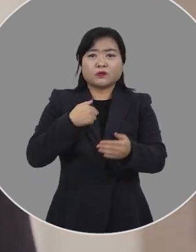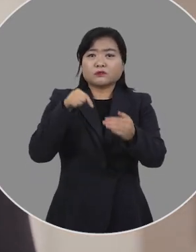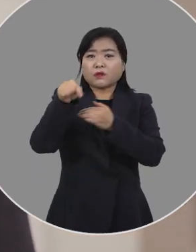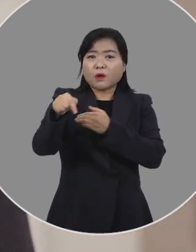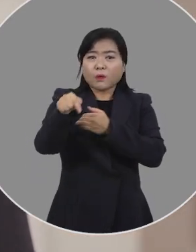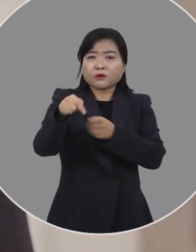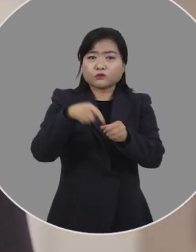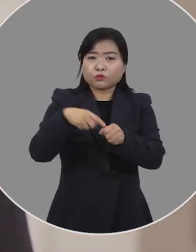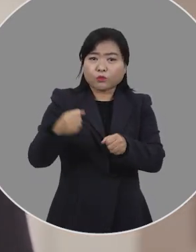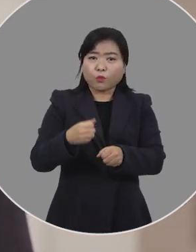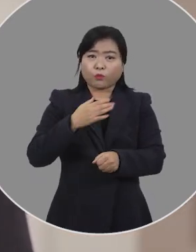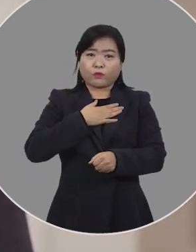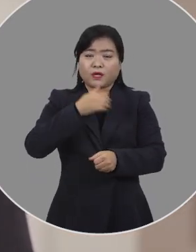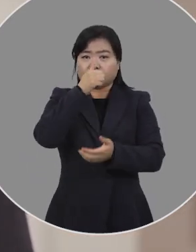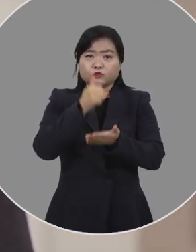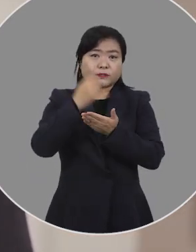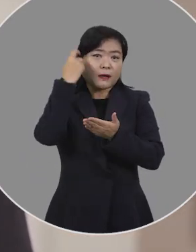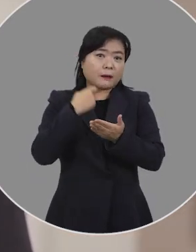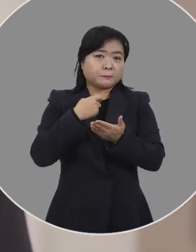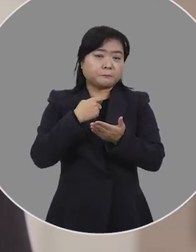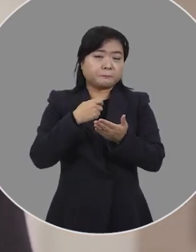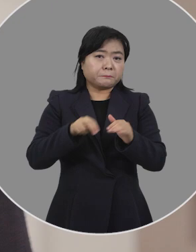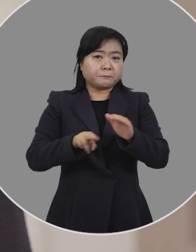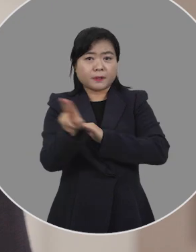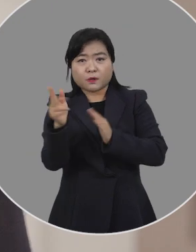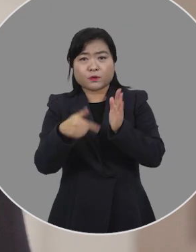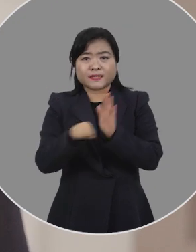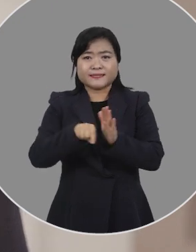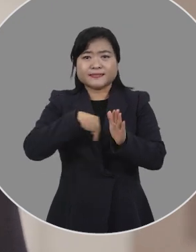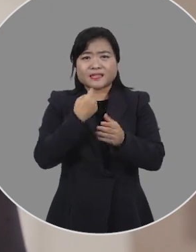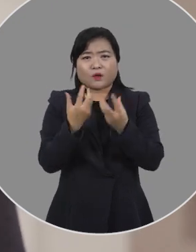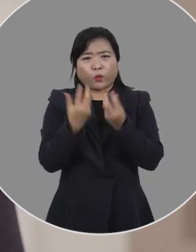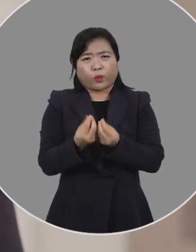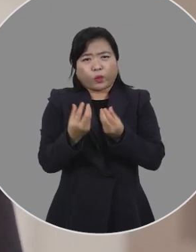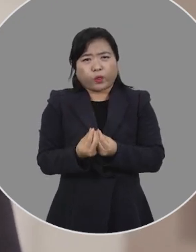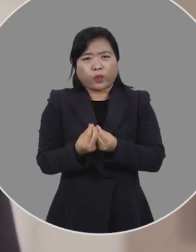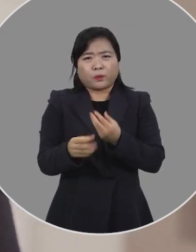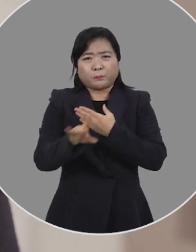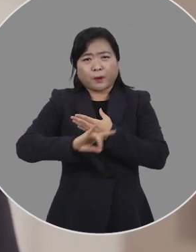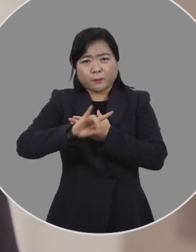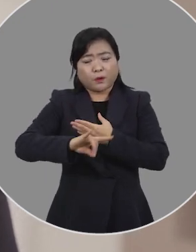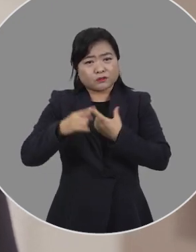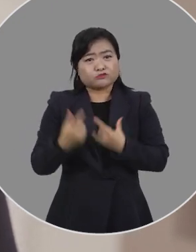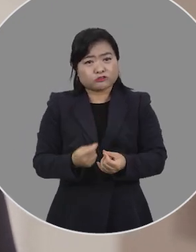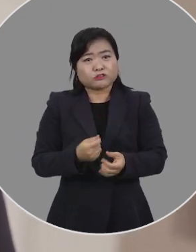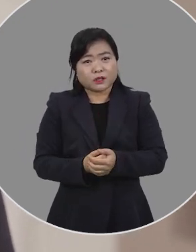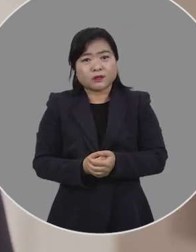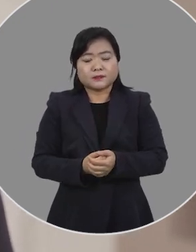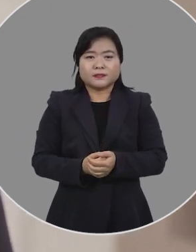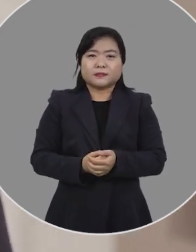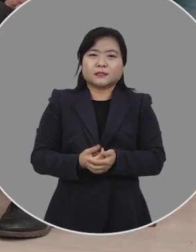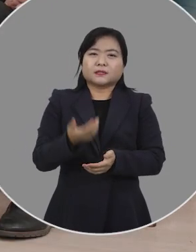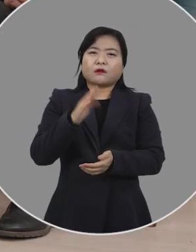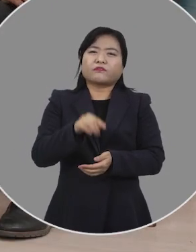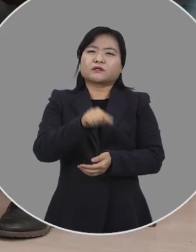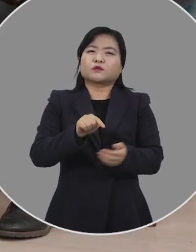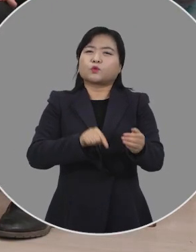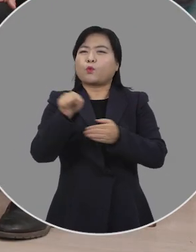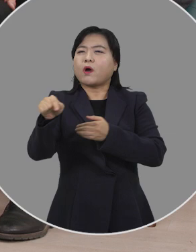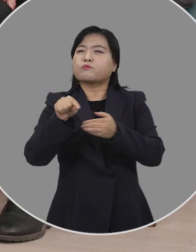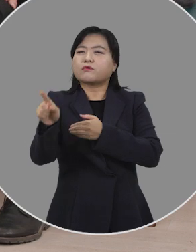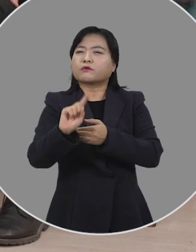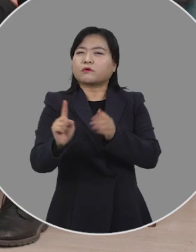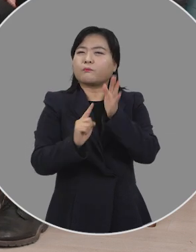대외적으로 이제 자기가 어떤 그 죄책감에서 벗어나기 위한 자기 합리화하고 변명 같은 거잖아요. 근데 그것이 외부로